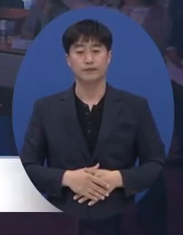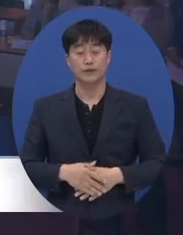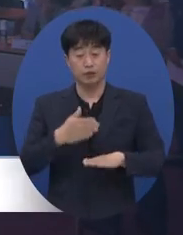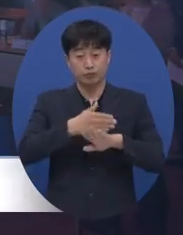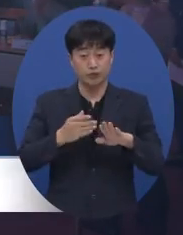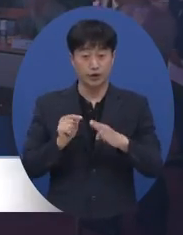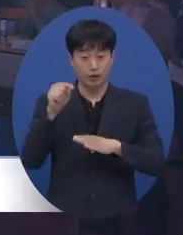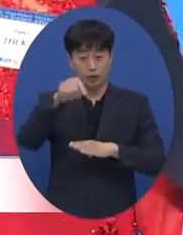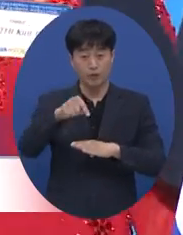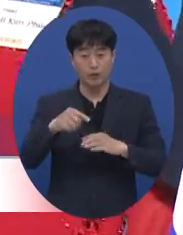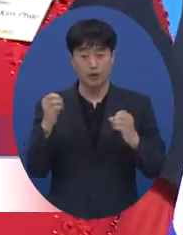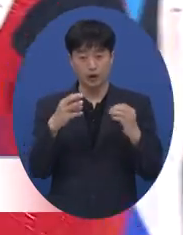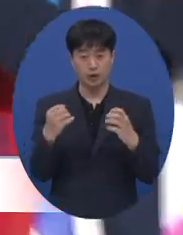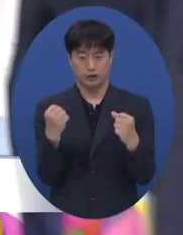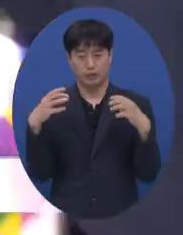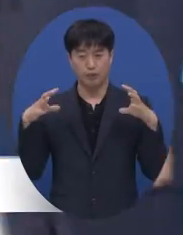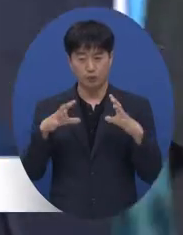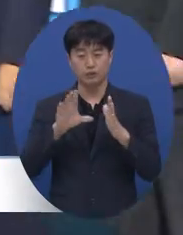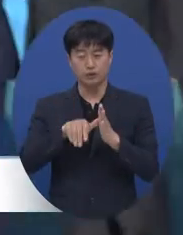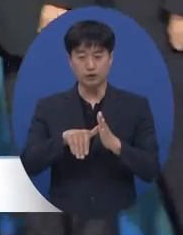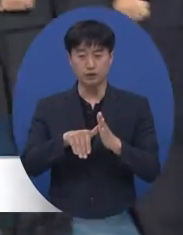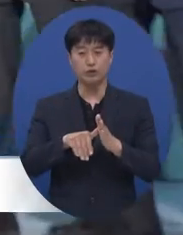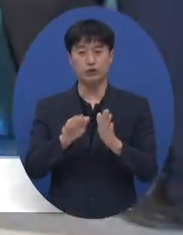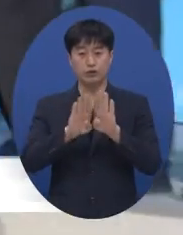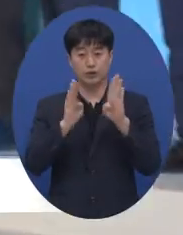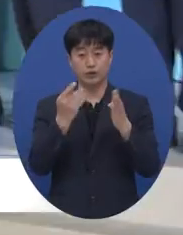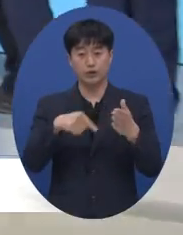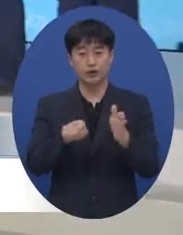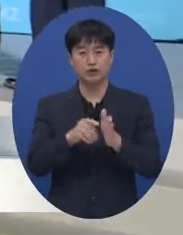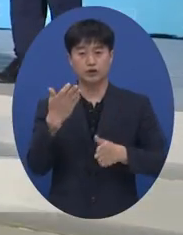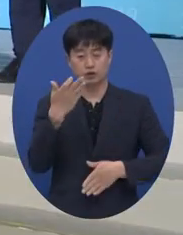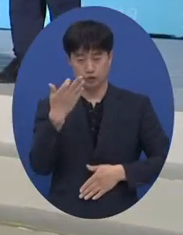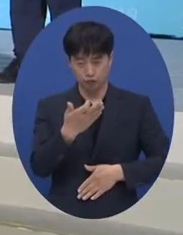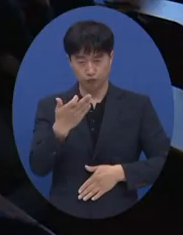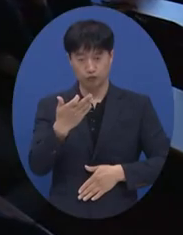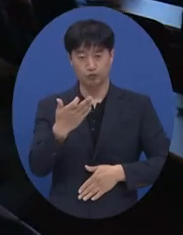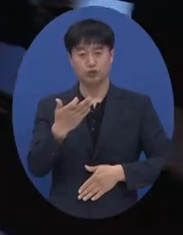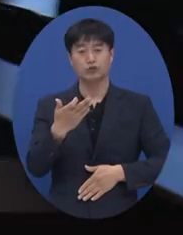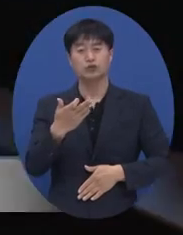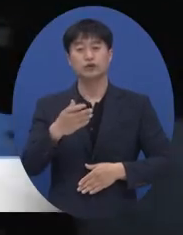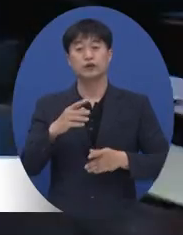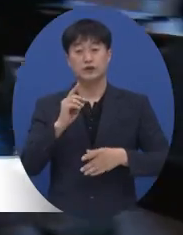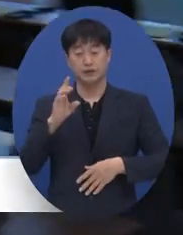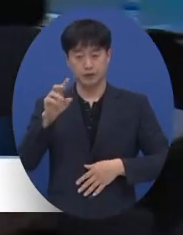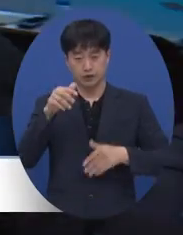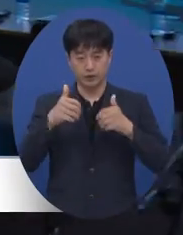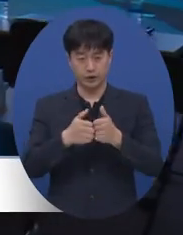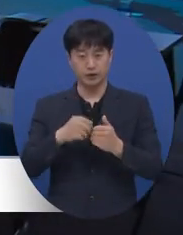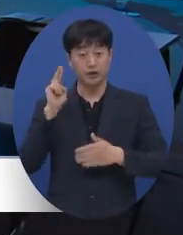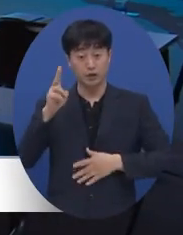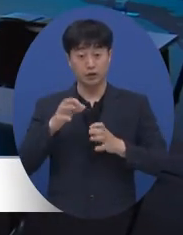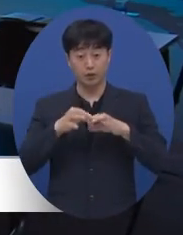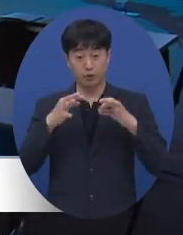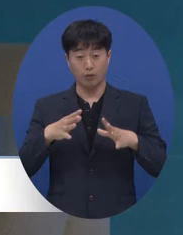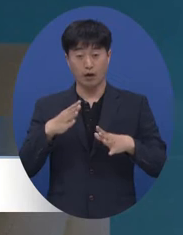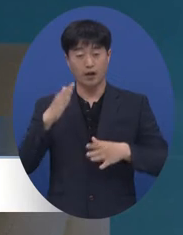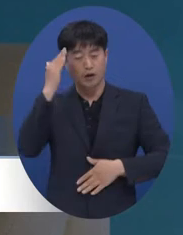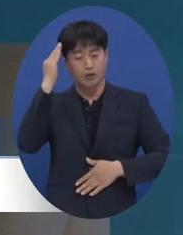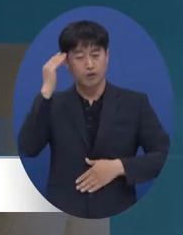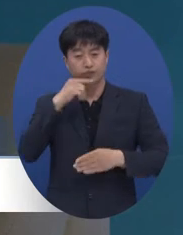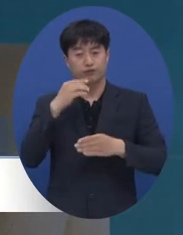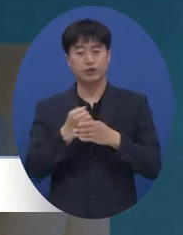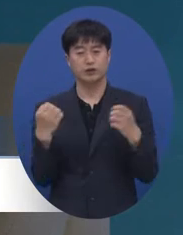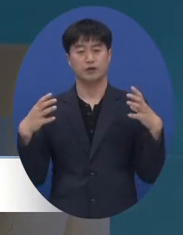분단을 넘어 대화와 협력의 시대를 열기 위한 2019 DMZ 포럼. 이틀간 진행된 포럼에는